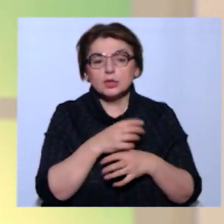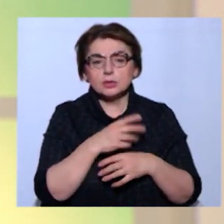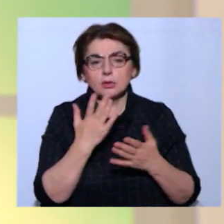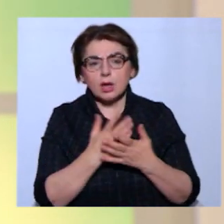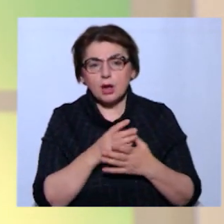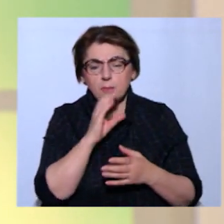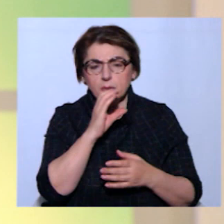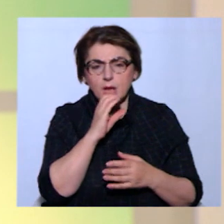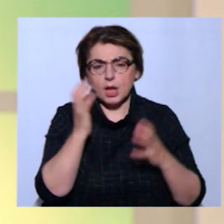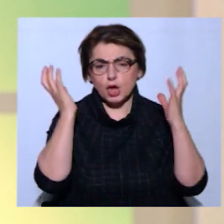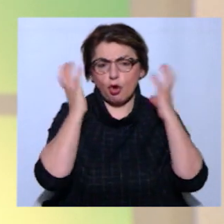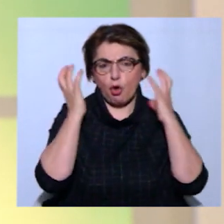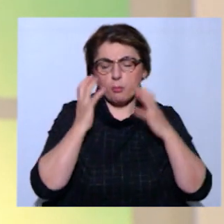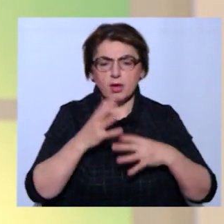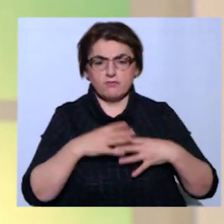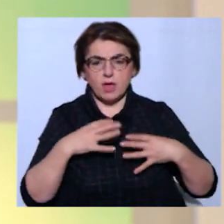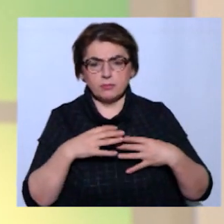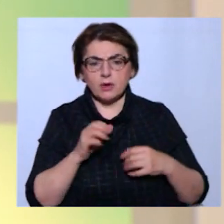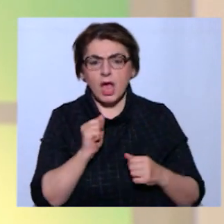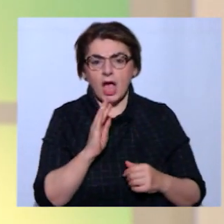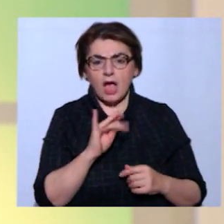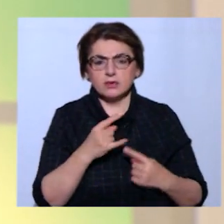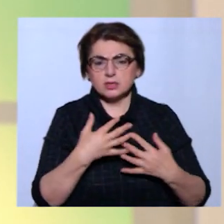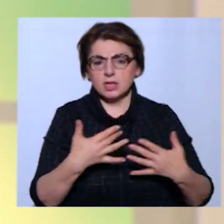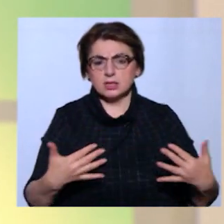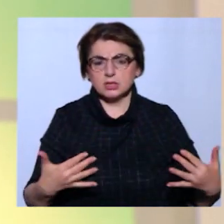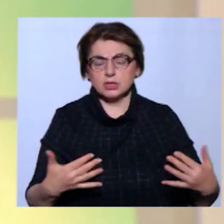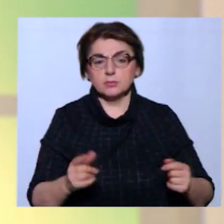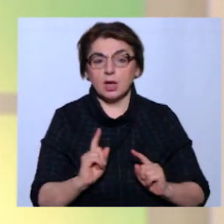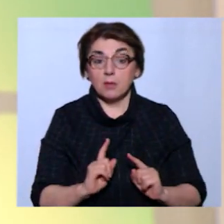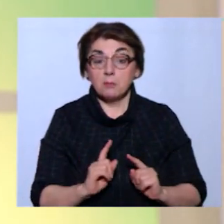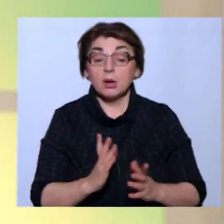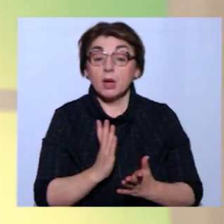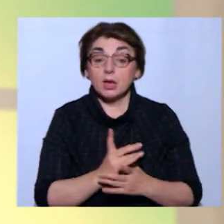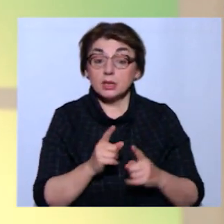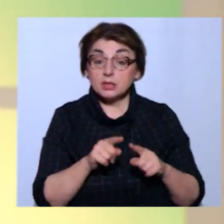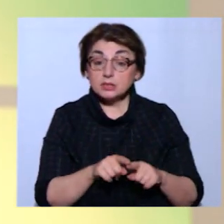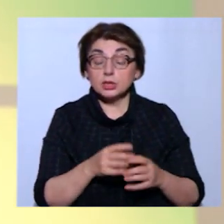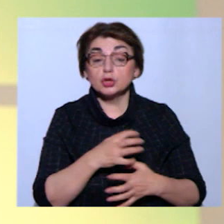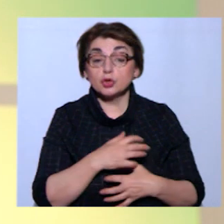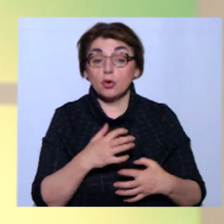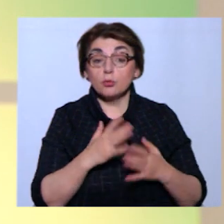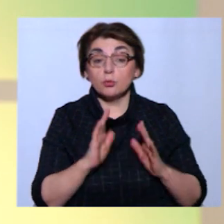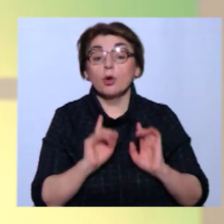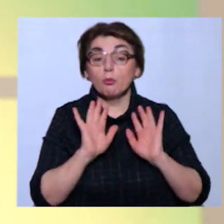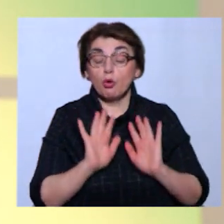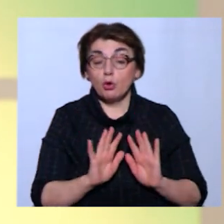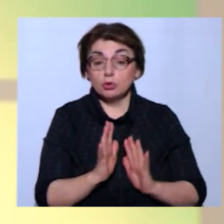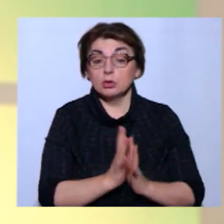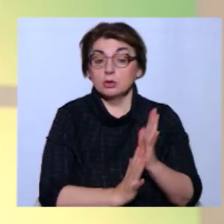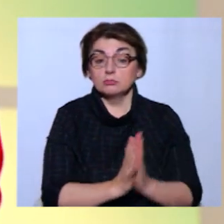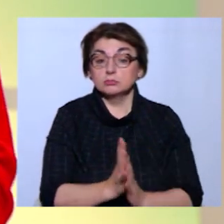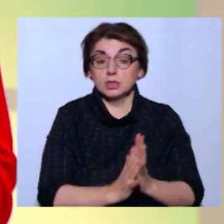მგელი, ლომი, ვეფხვი, ავაზა და ასე შემდეგ. მაგრამ არიან ისეთი ცხოველებიც, რომლებიც მცენარეებით